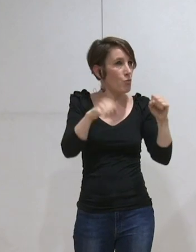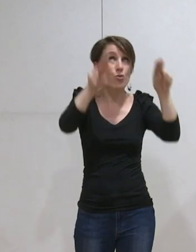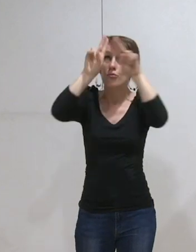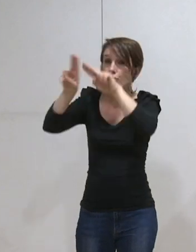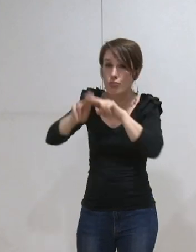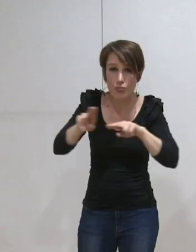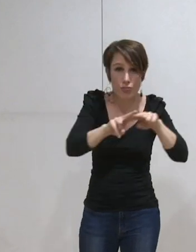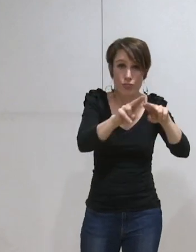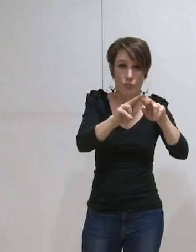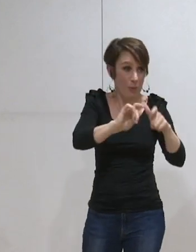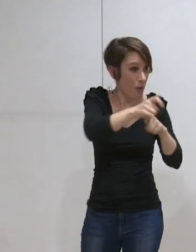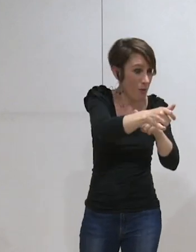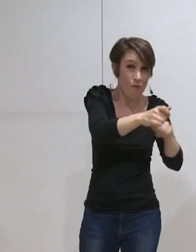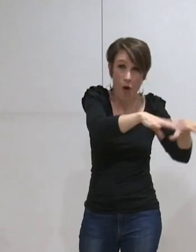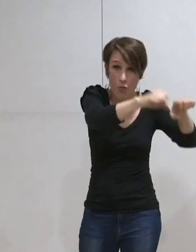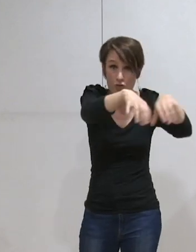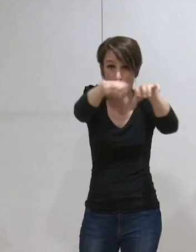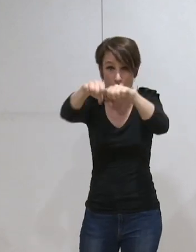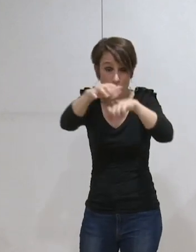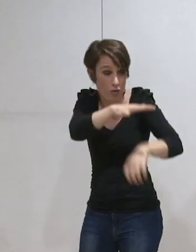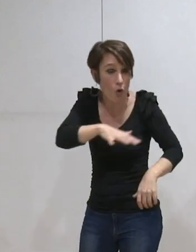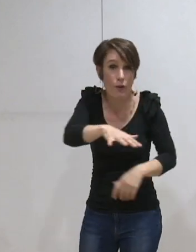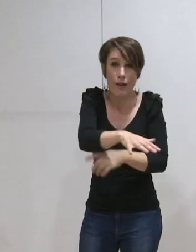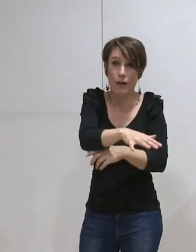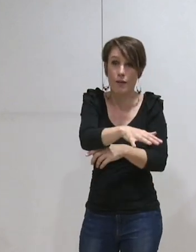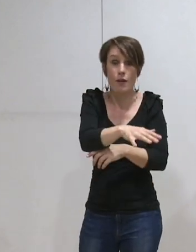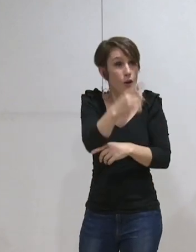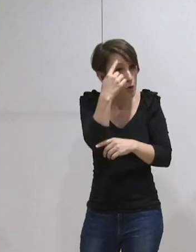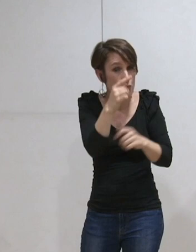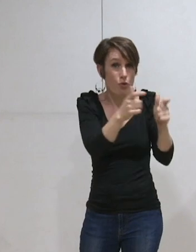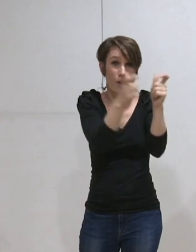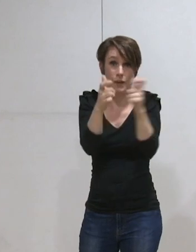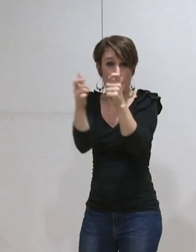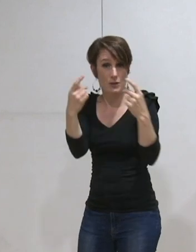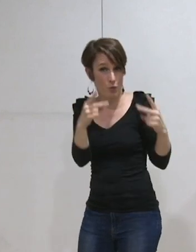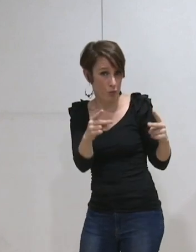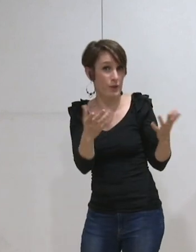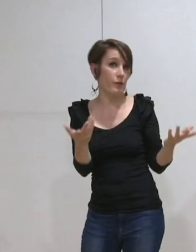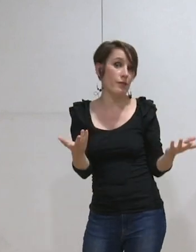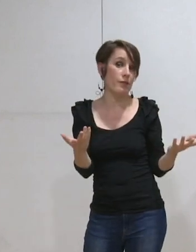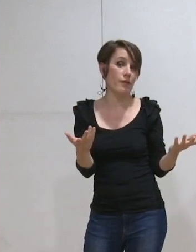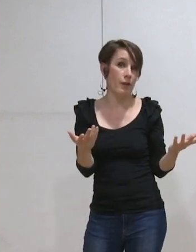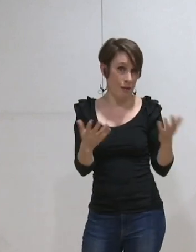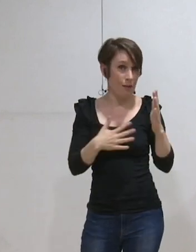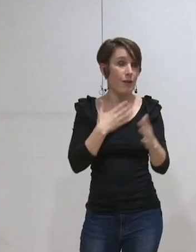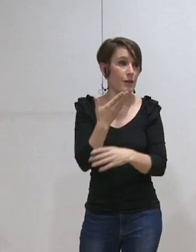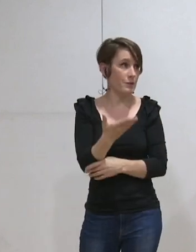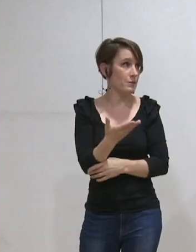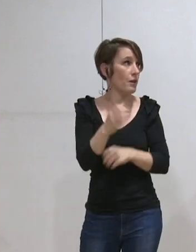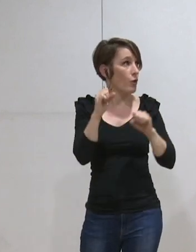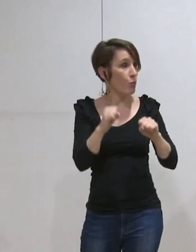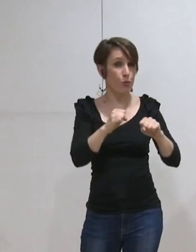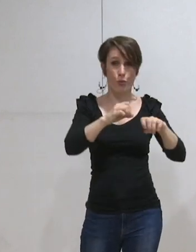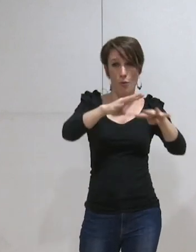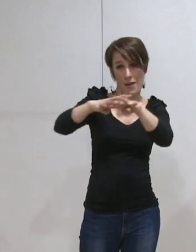emploi local avec des formations local pour les équipements publics et c'est contribué finalement à relier les quartiers entre